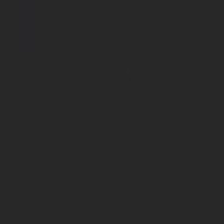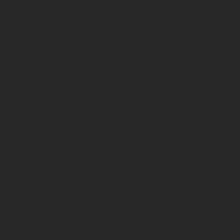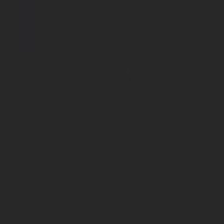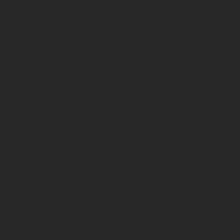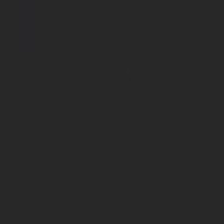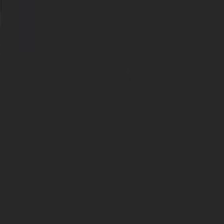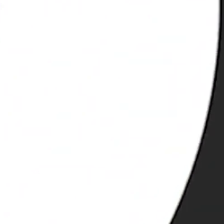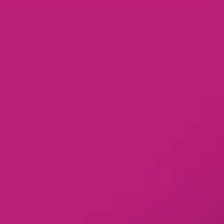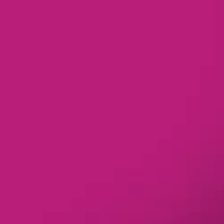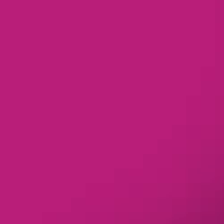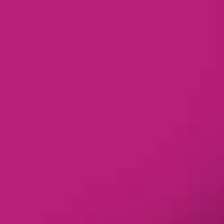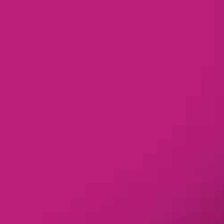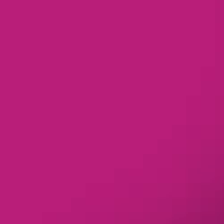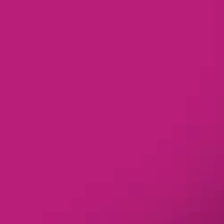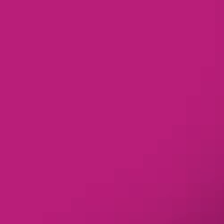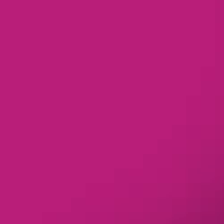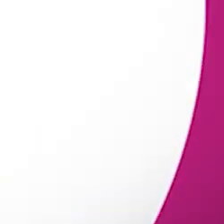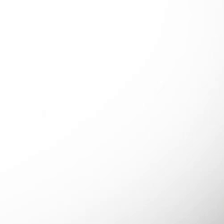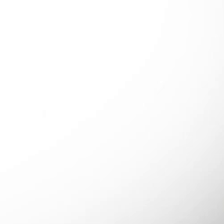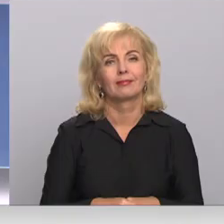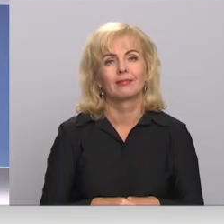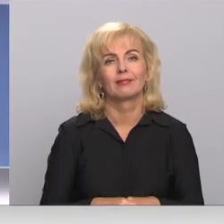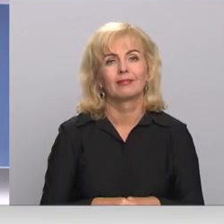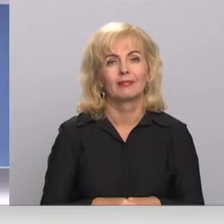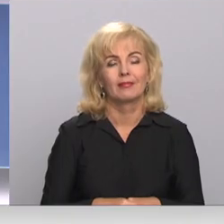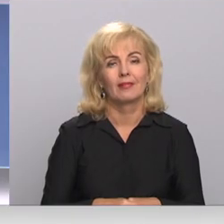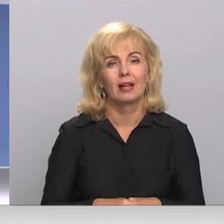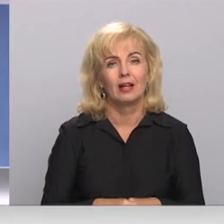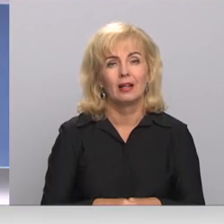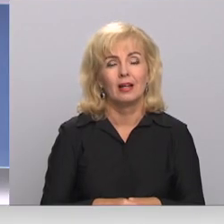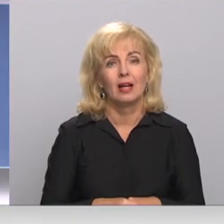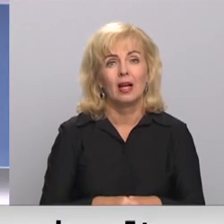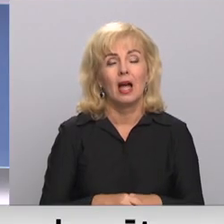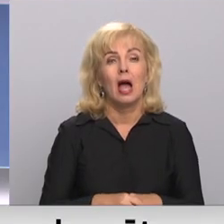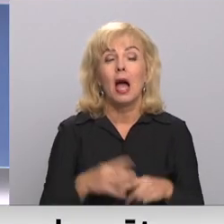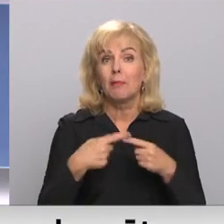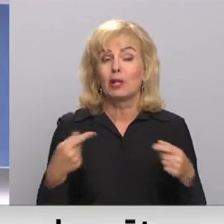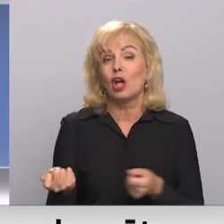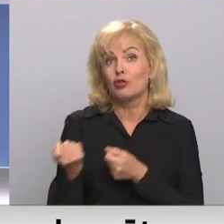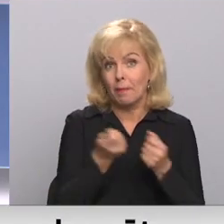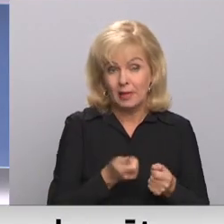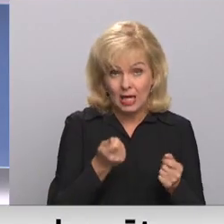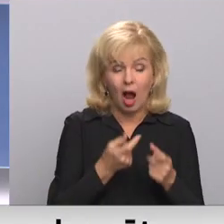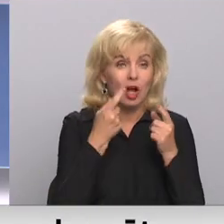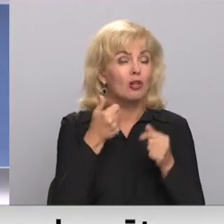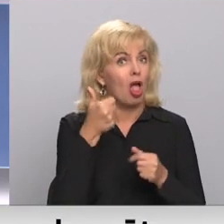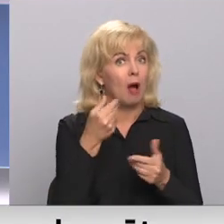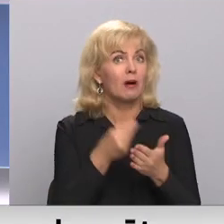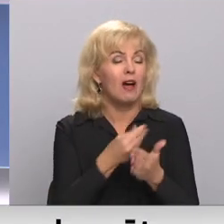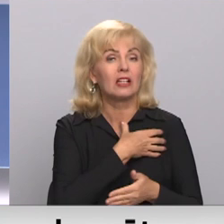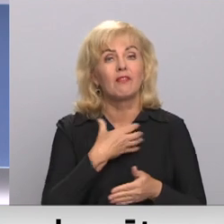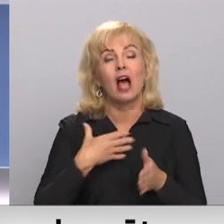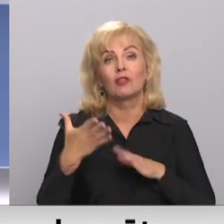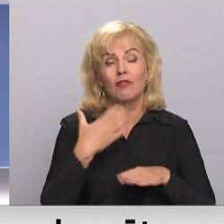Re, viss ēters ir te! Kaut arī preču piegādātāji atzinīgi vērtē valdības